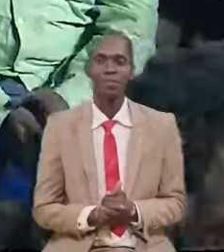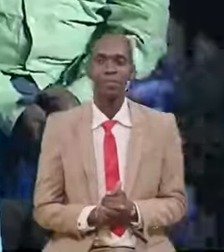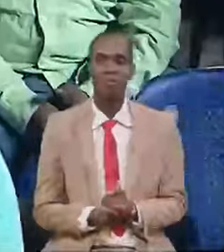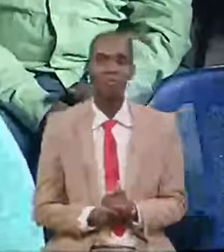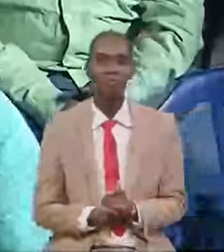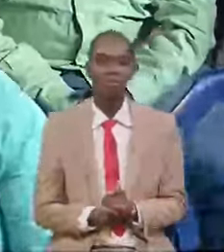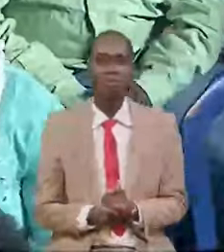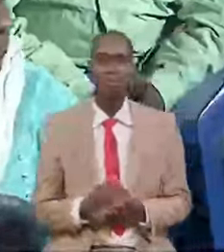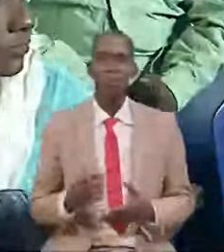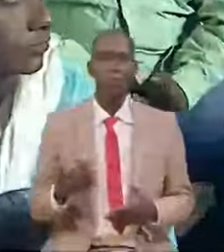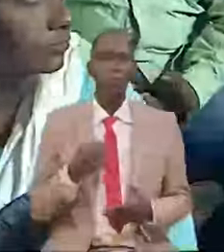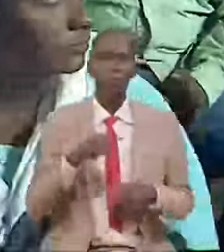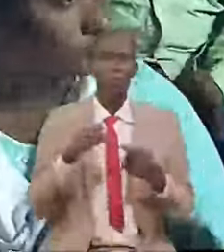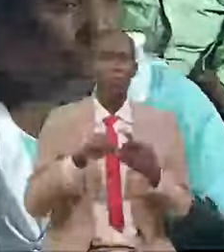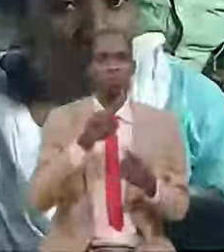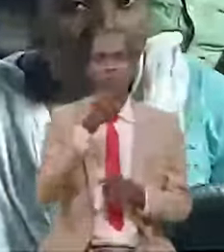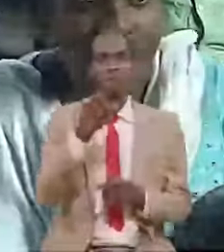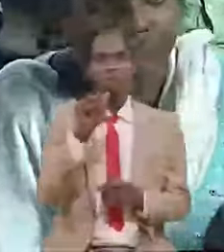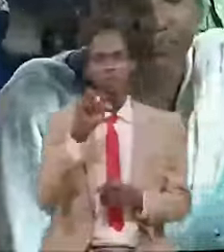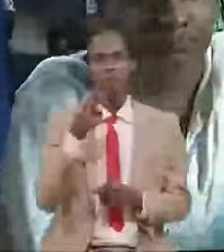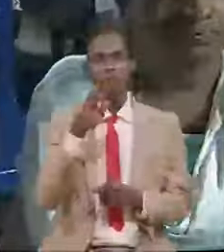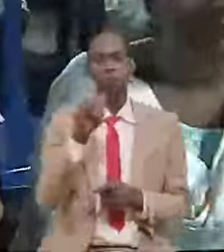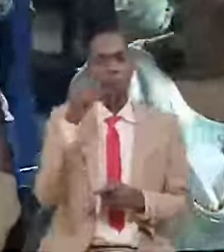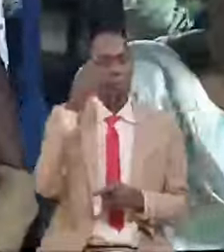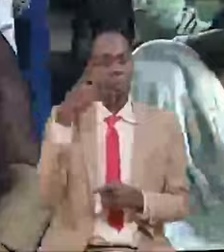Nous étions en Zambie pour la conférence.